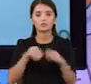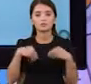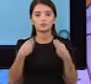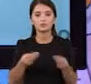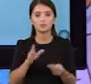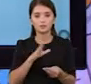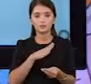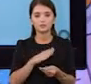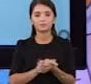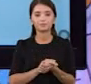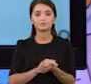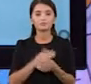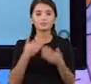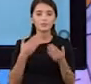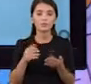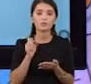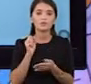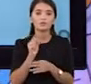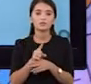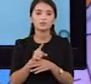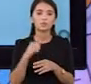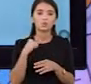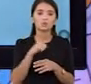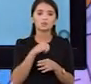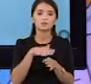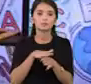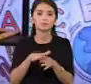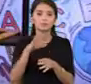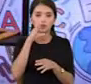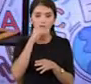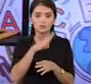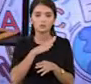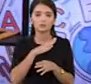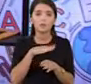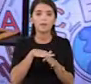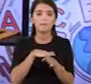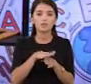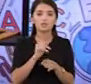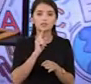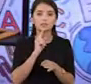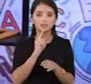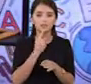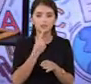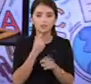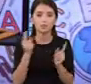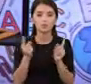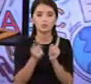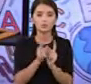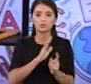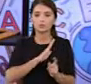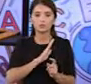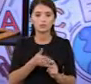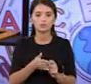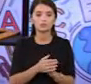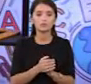sifatida topshirilgan edi. Bu vazifalarni mustaqil bajara oldingizmi? Ularni bajarishda qiyinchiliklarga duch